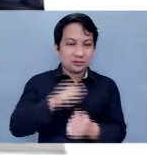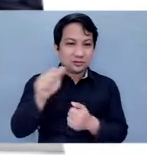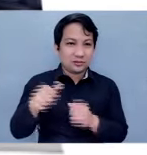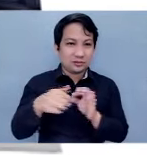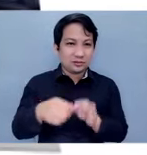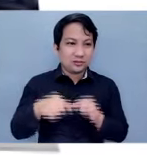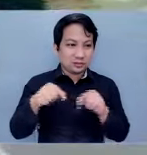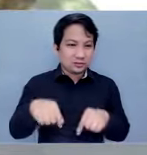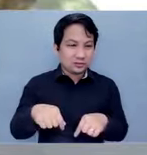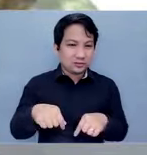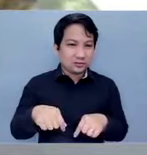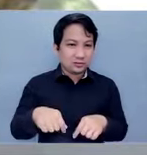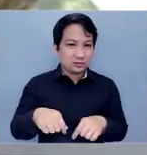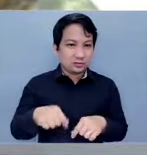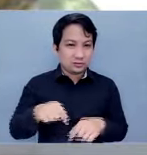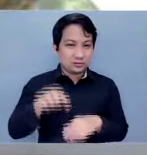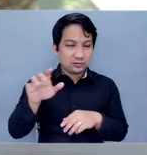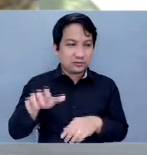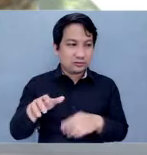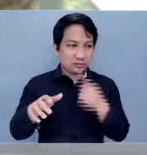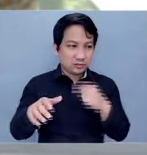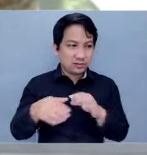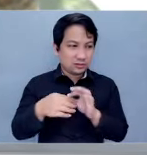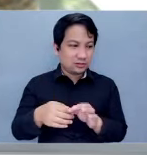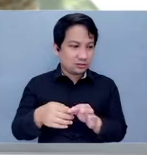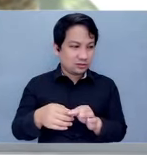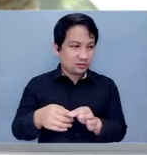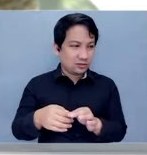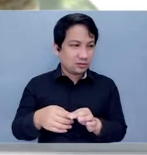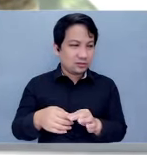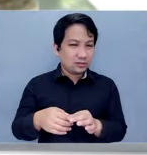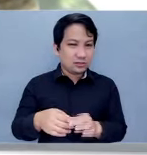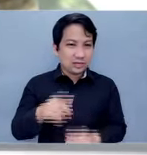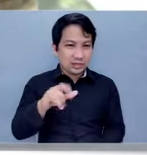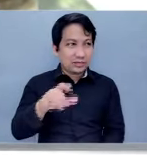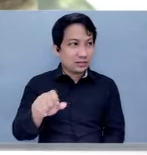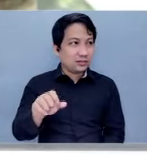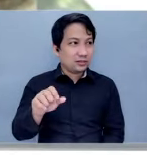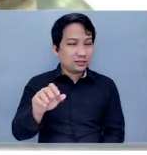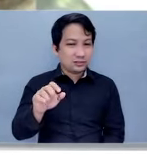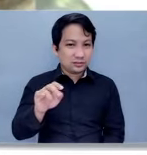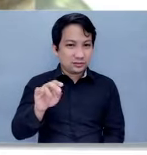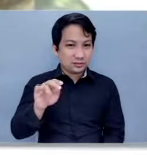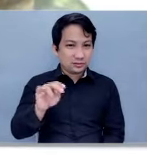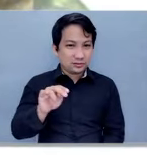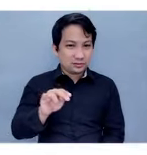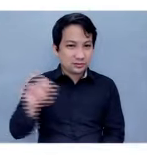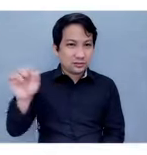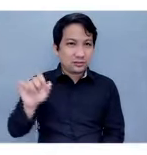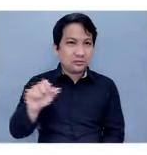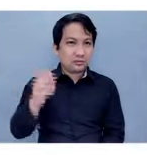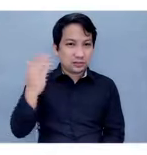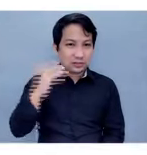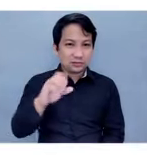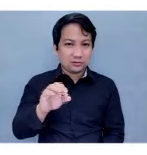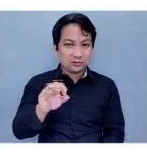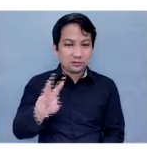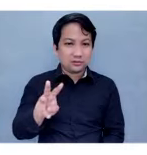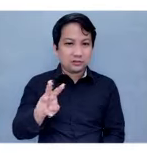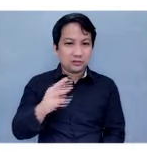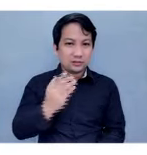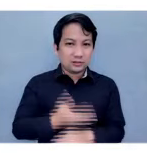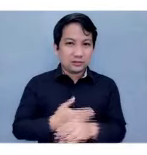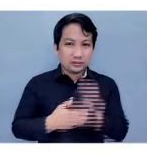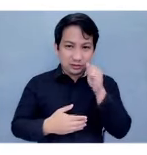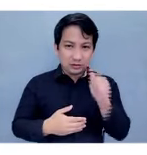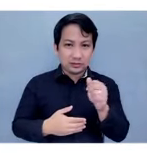sa Antipolo, matitikman nyo na ang Angelo's Ilocos Empanada. Dating OFW sa Dubai ang mag-asawang Angelo at